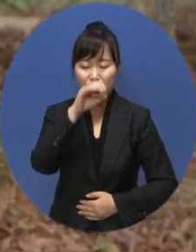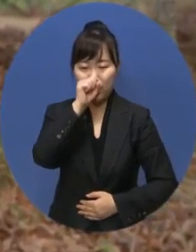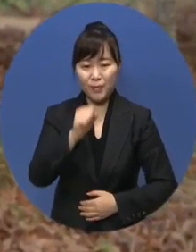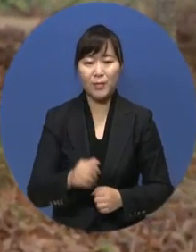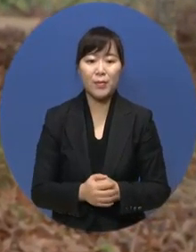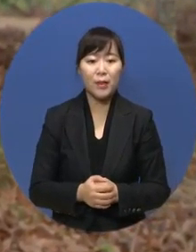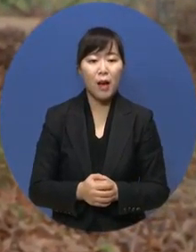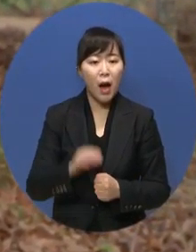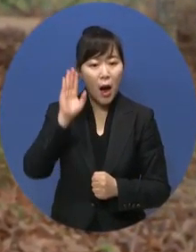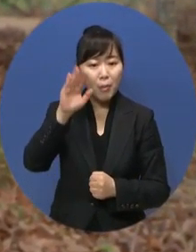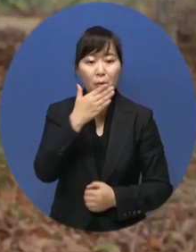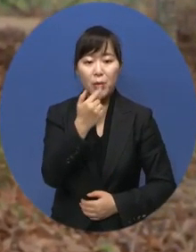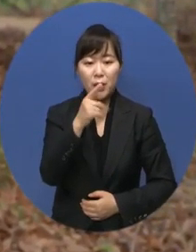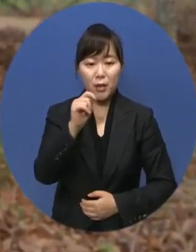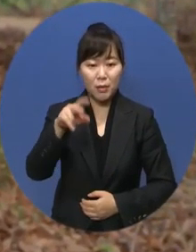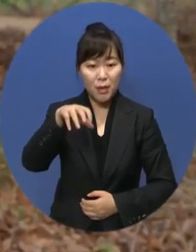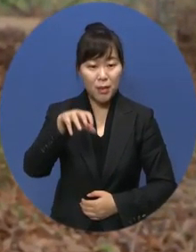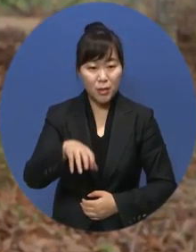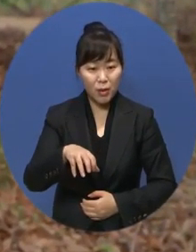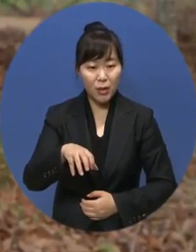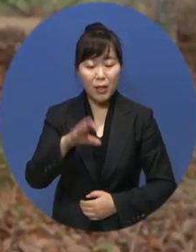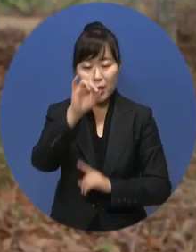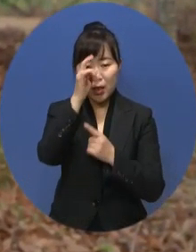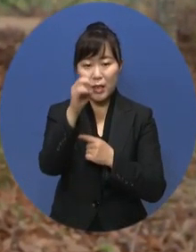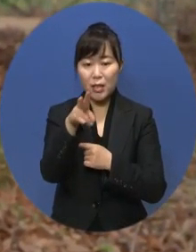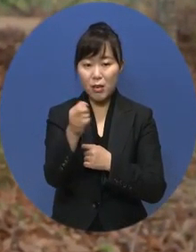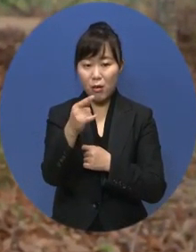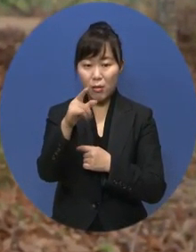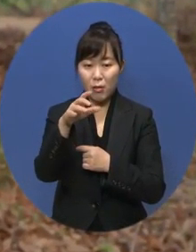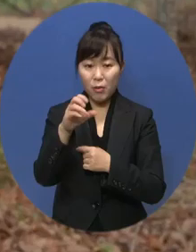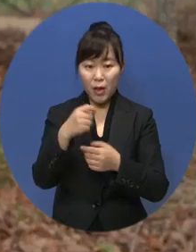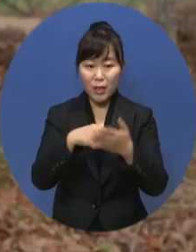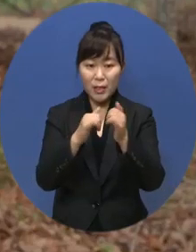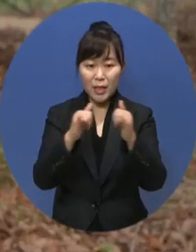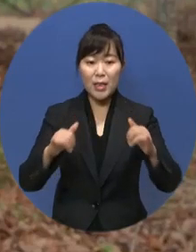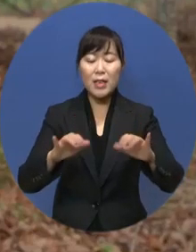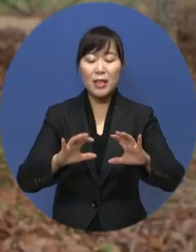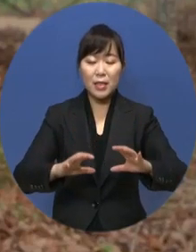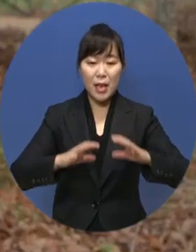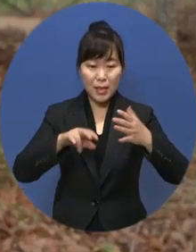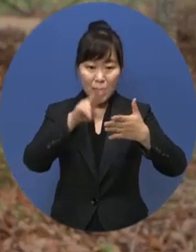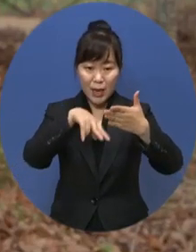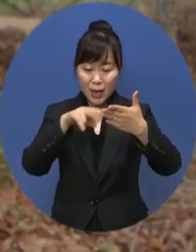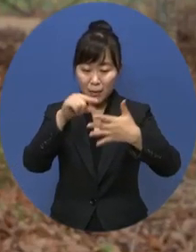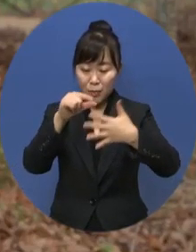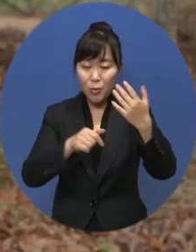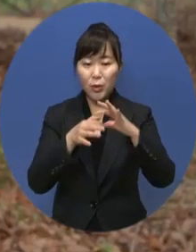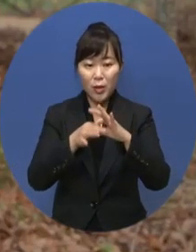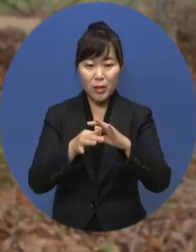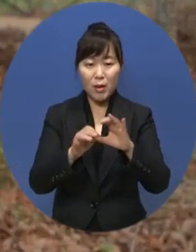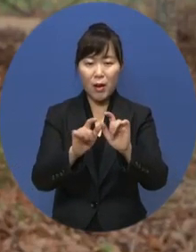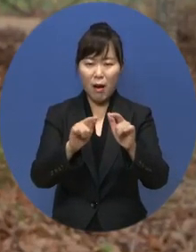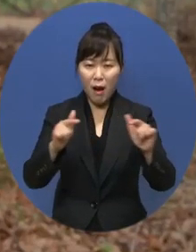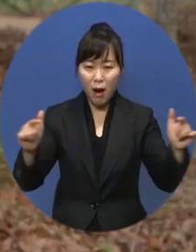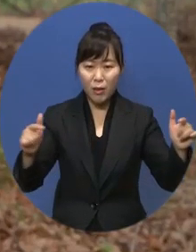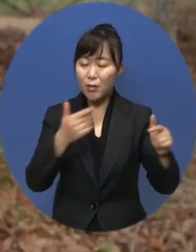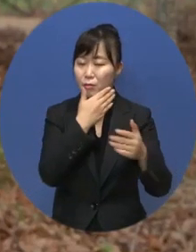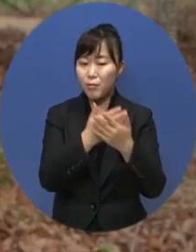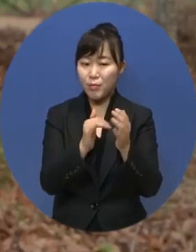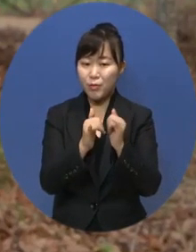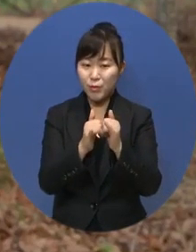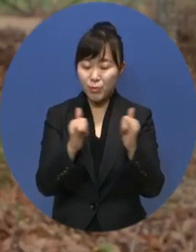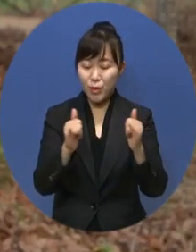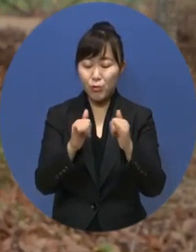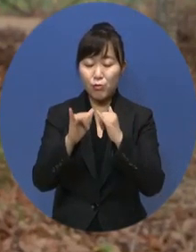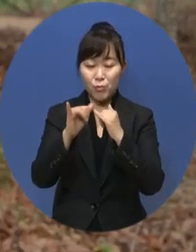시간이었는데요. 앞으로 복지TV에서는 이영광 기자의 세상 읽기라는 프로그램을 통해서 사회 각층의 명사들을